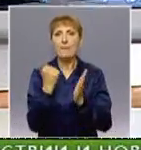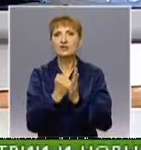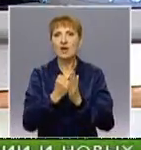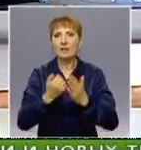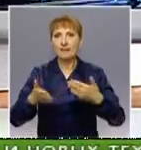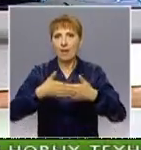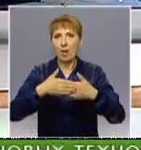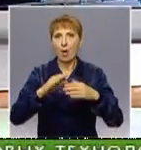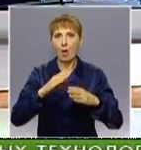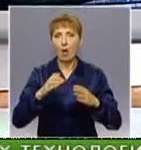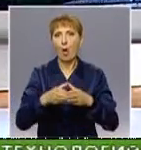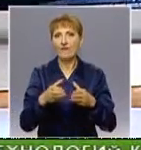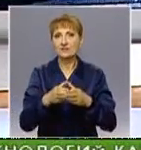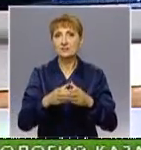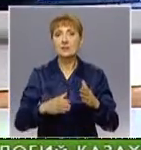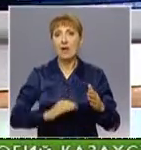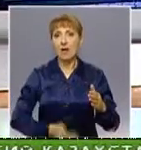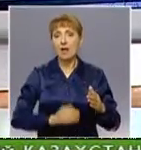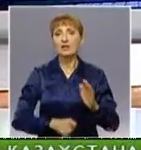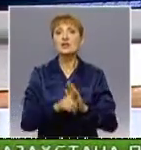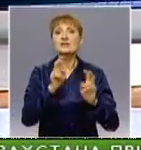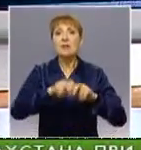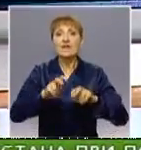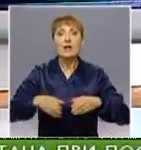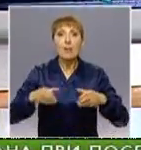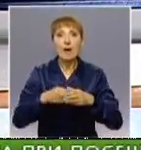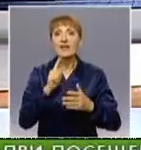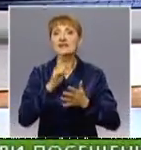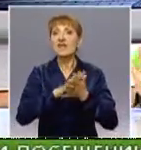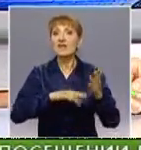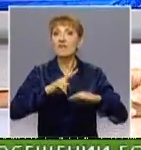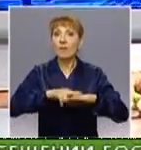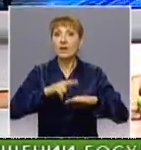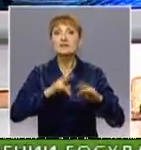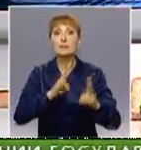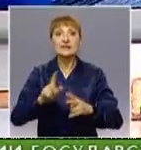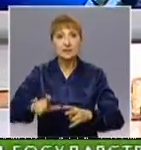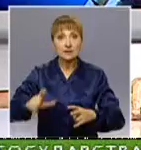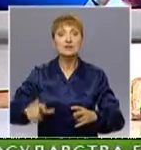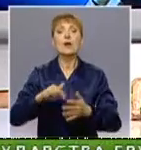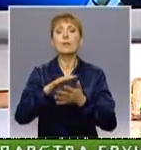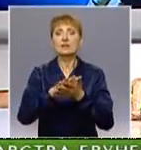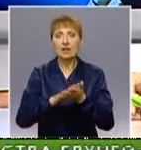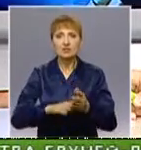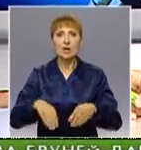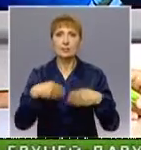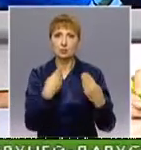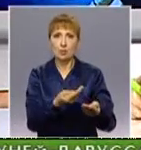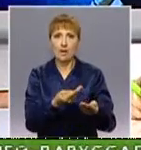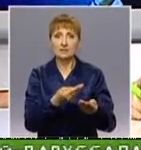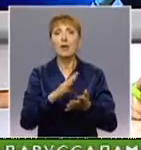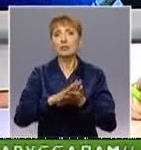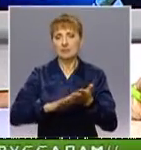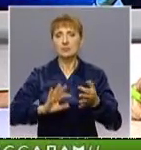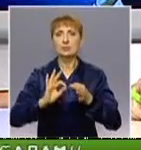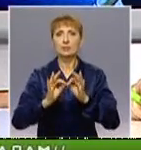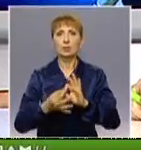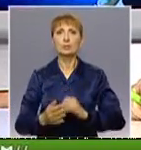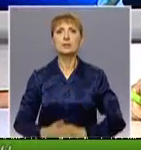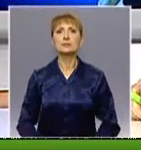офисы турфирмы. Началась проверка компании, а заявления в полицию от пострадавших продолжают поступать. Айыр Кеирмек продолжит